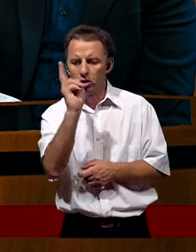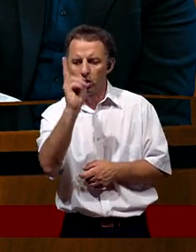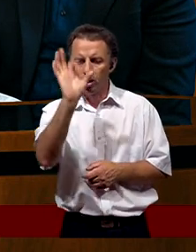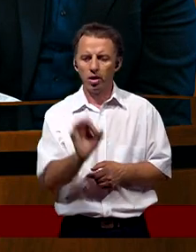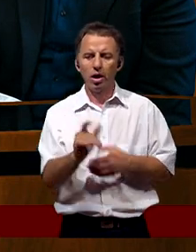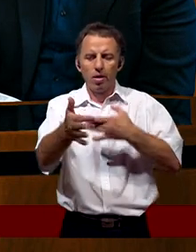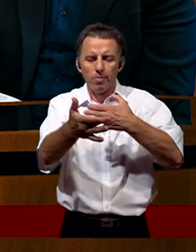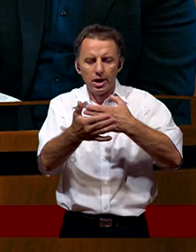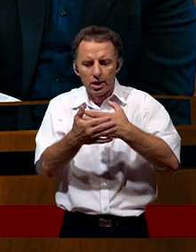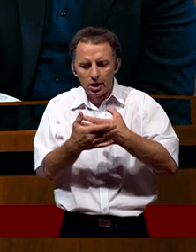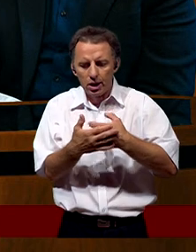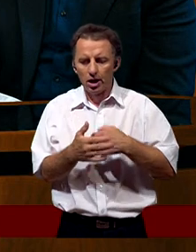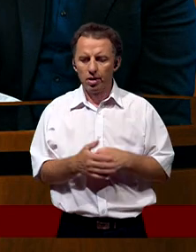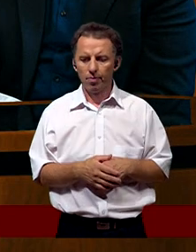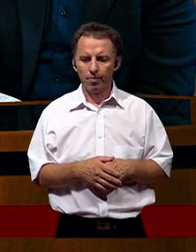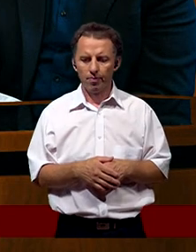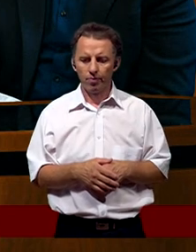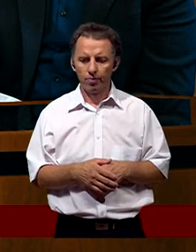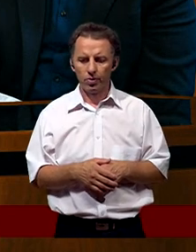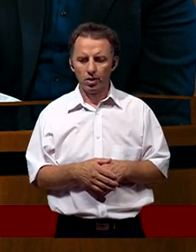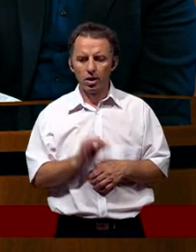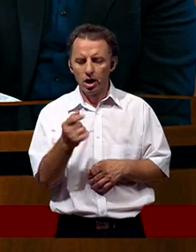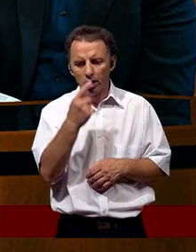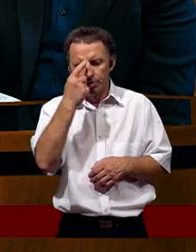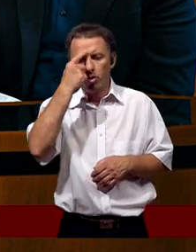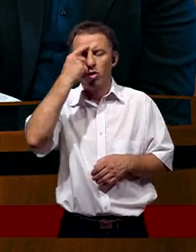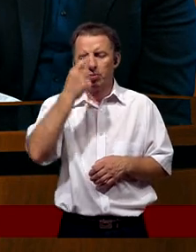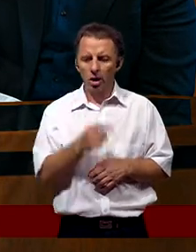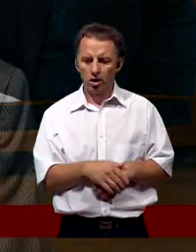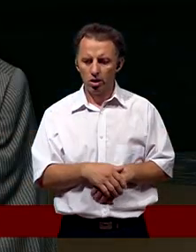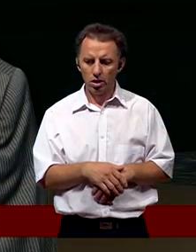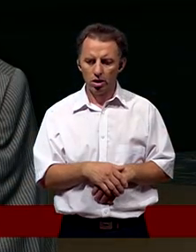ktoś bliski, jak wspomniałaś,